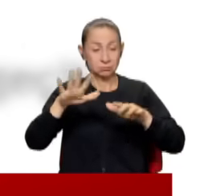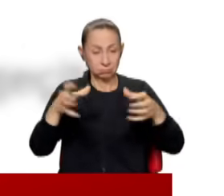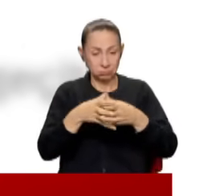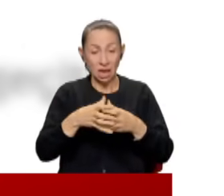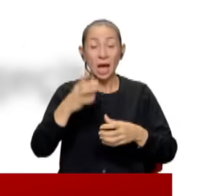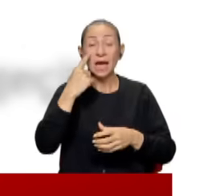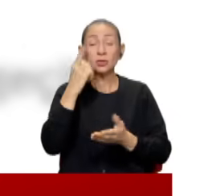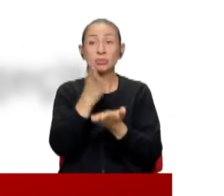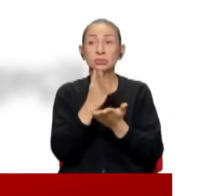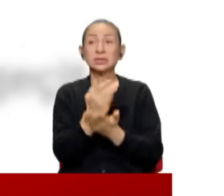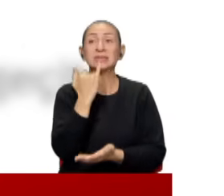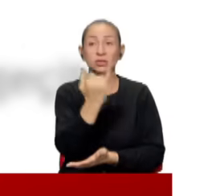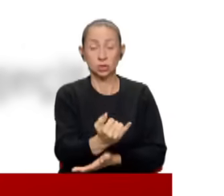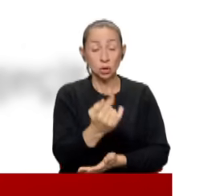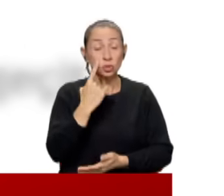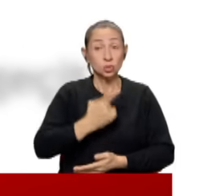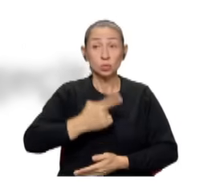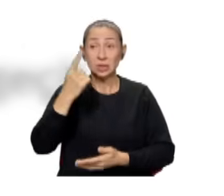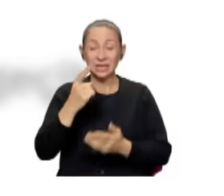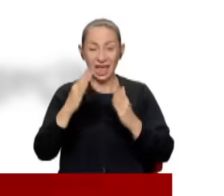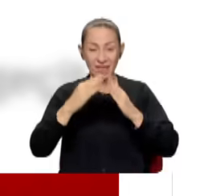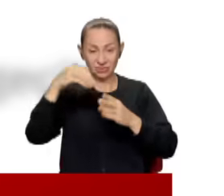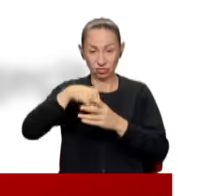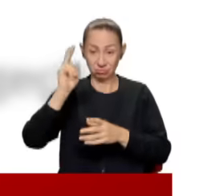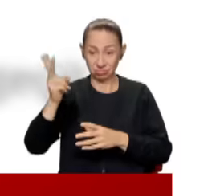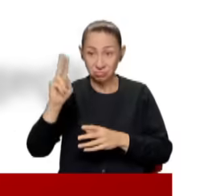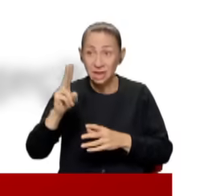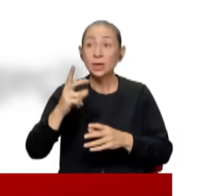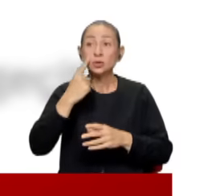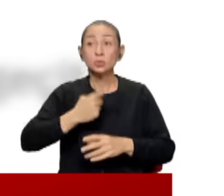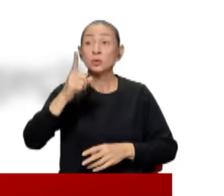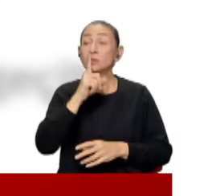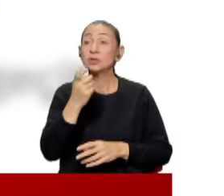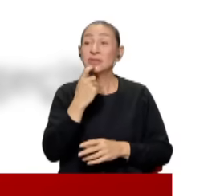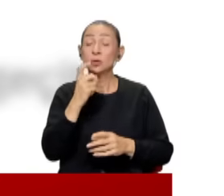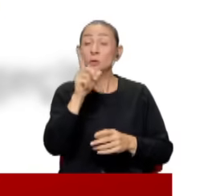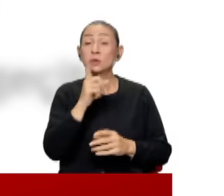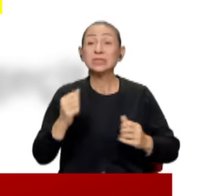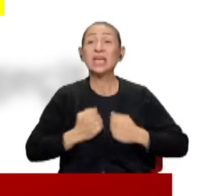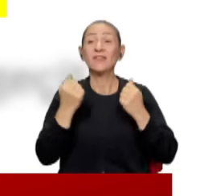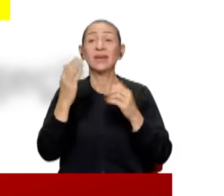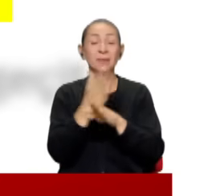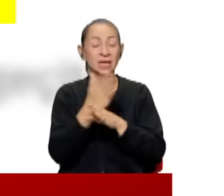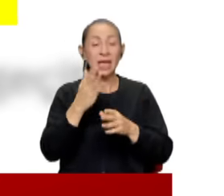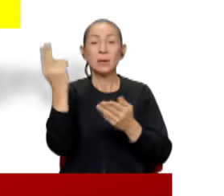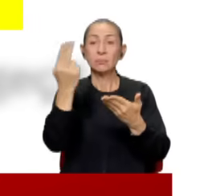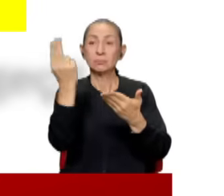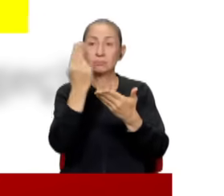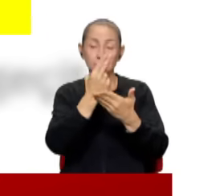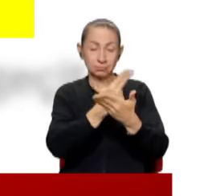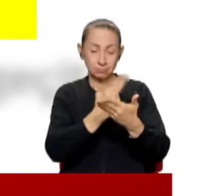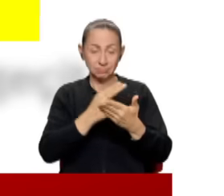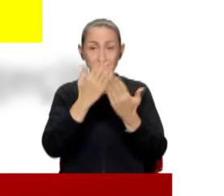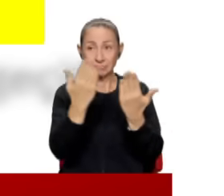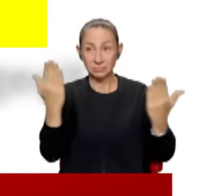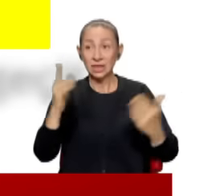Anıt kabiri ziyaret edecek Cumhurbaşkanlığı külliyesinde cumhuriyetin 100 yılında 100 dev Eser yağlı boya resim sergisi